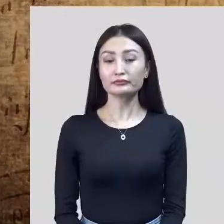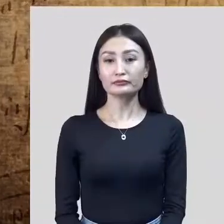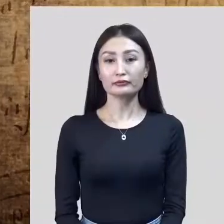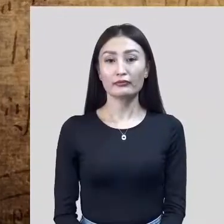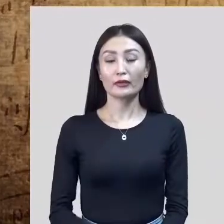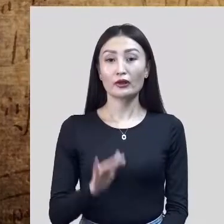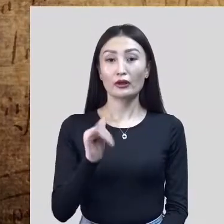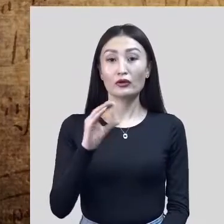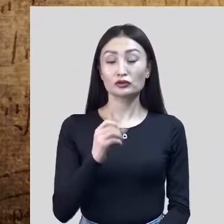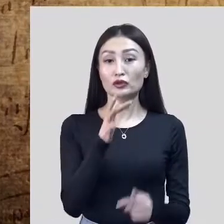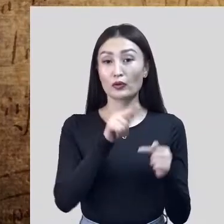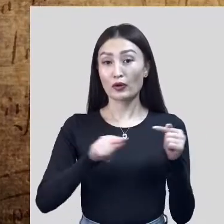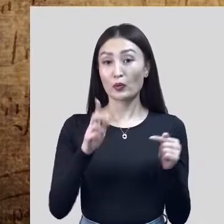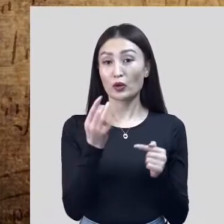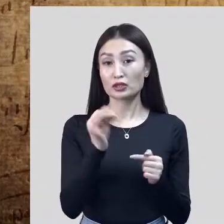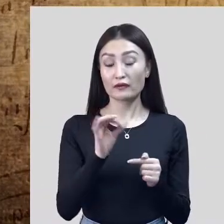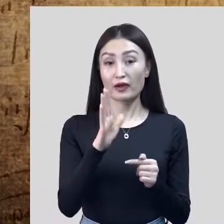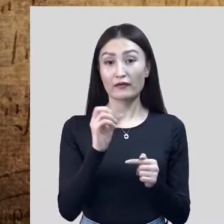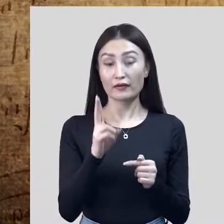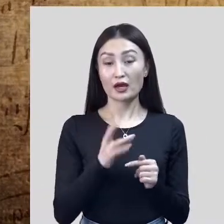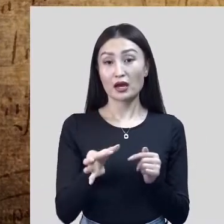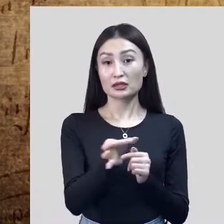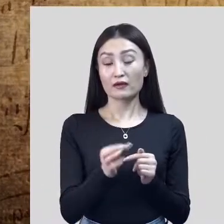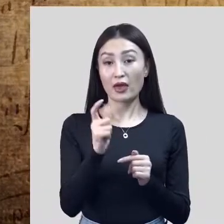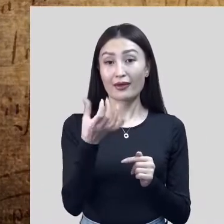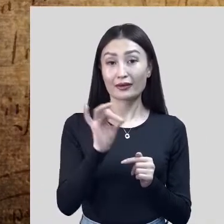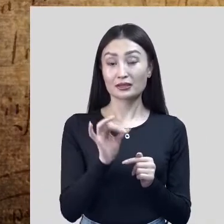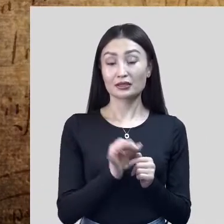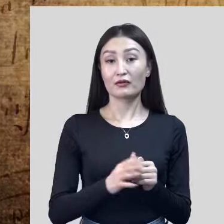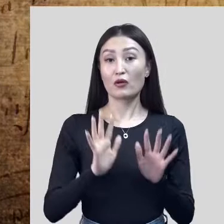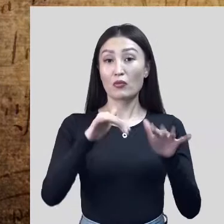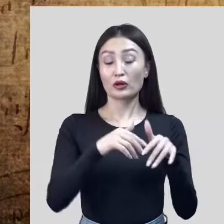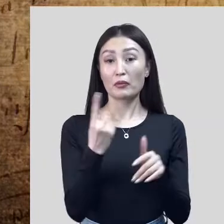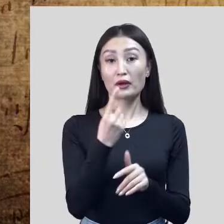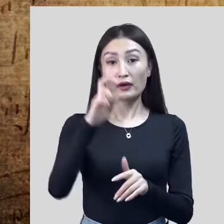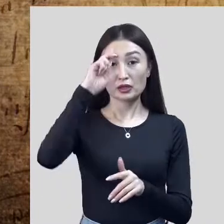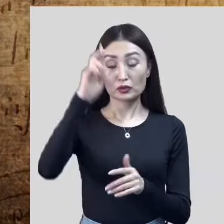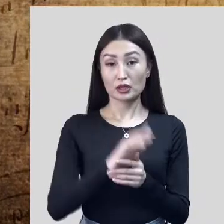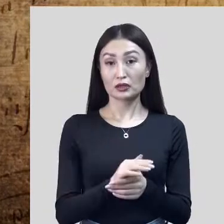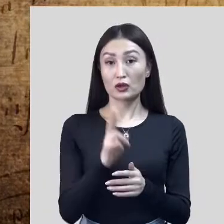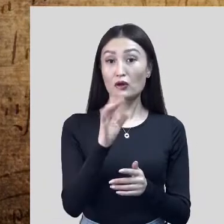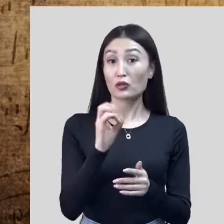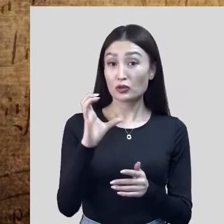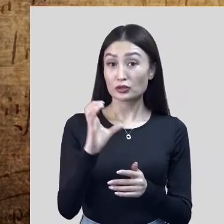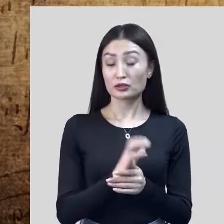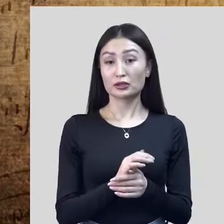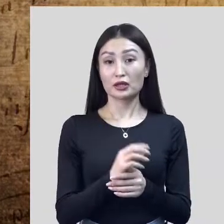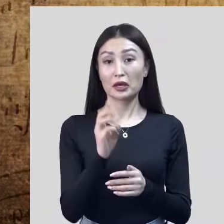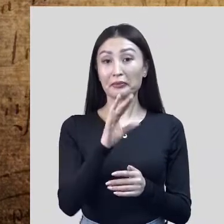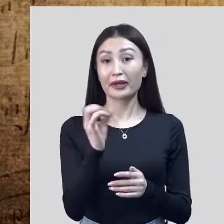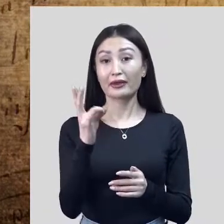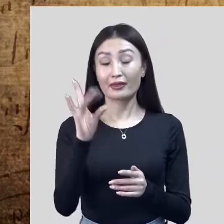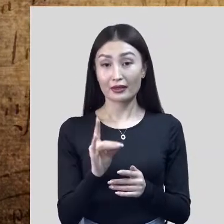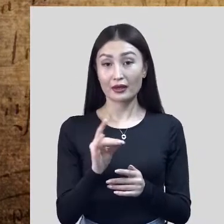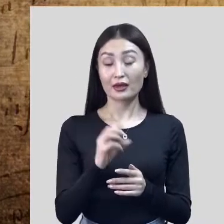ахейская. Уже в эпоху бронзового века на островах Эгейского моря появились первые государства. Кнос,